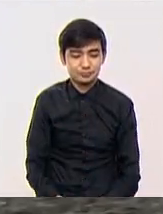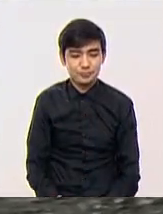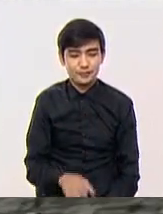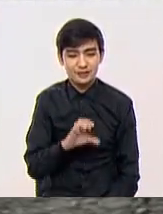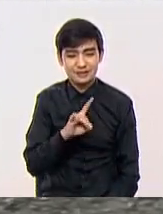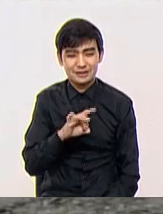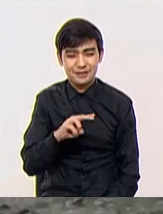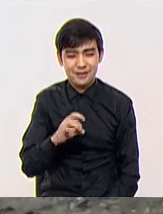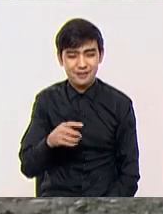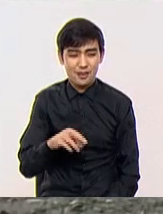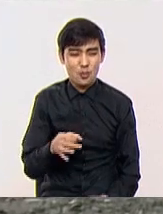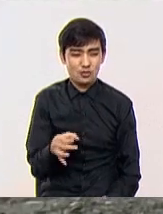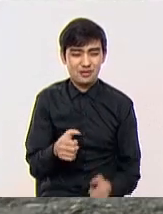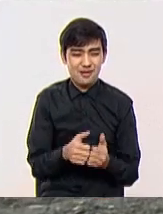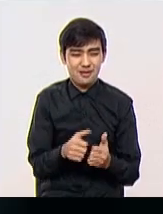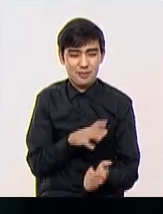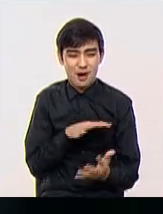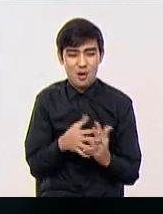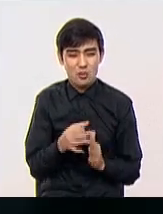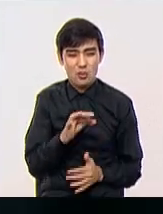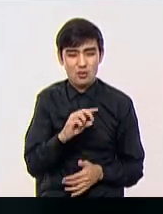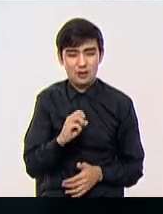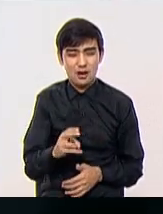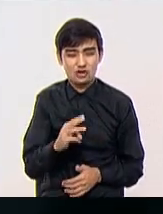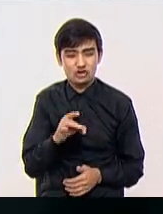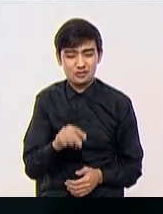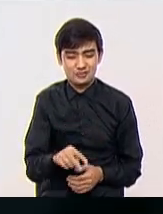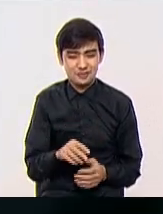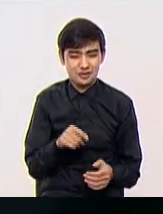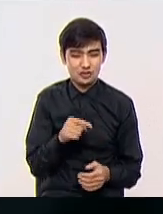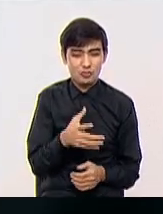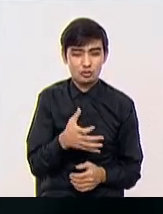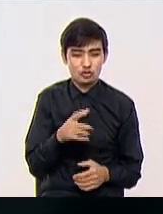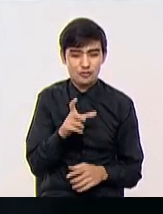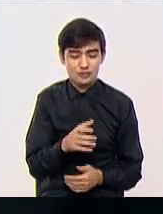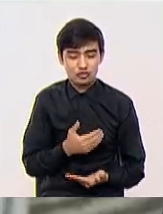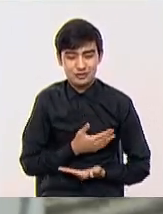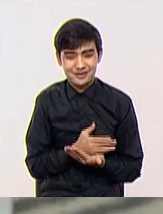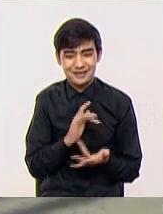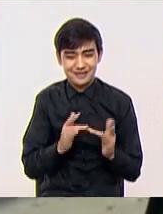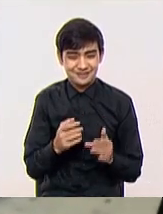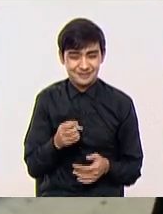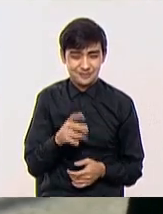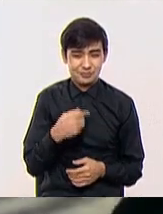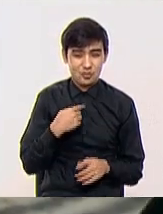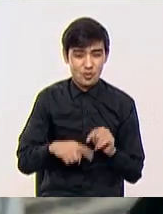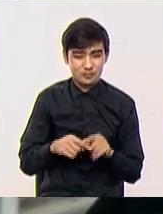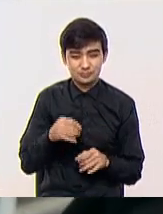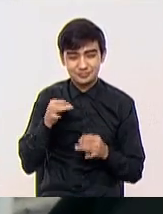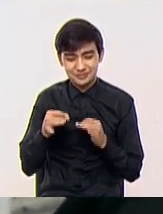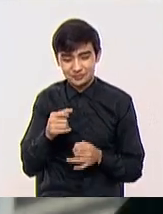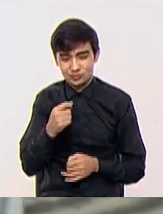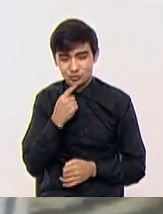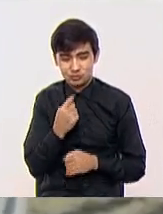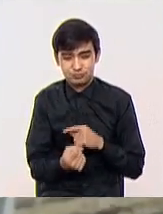Сырдария өзенінің жағасындағы Ортақшыл ауылында 1500-дай тұрғын бар. Ауылдықтар бұған дейін интернет пайдаланбақ түгілі, алыстағы ағайын туыстармен хабарласудың